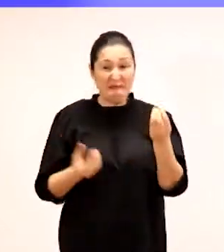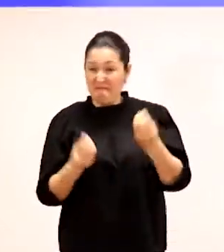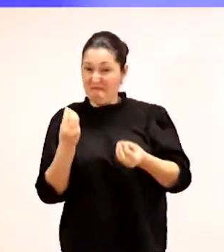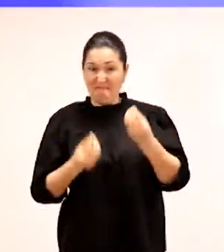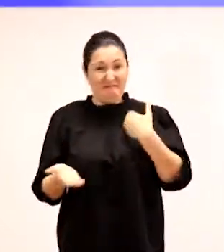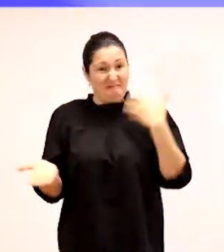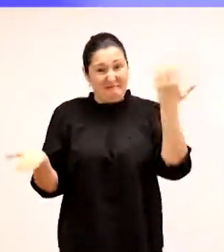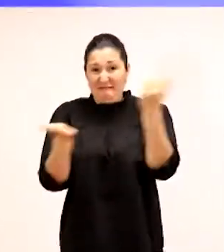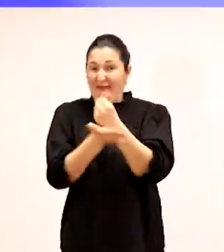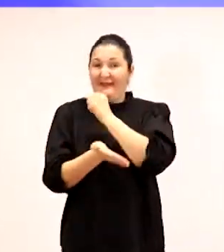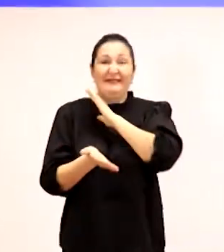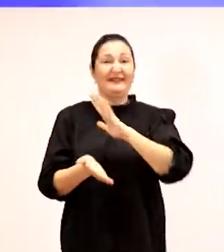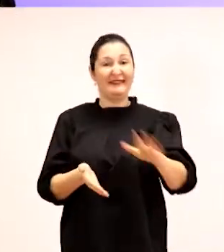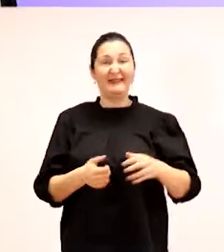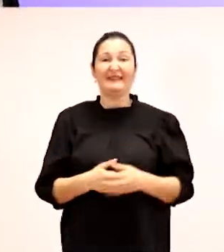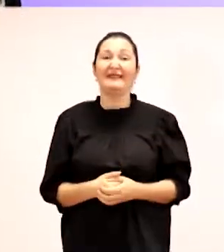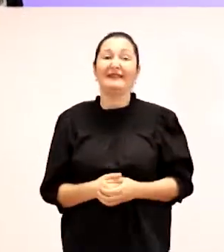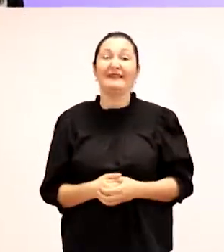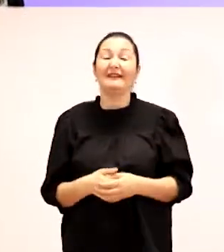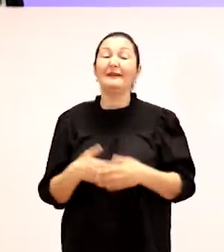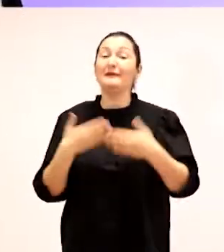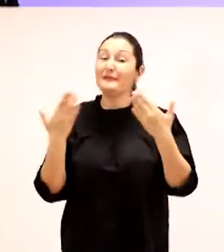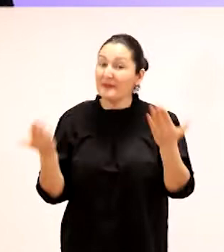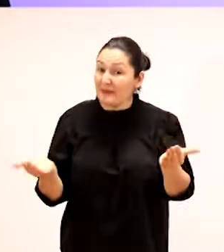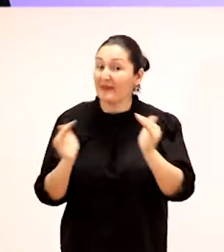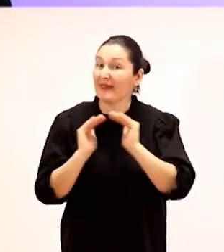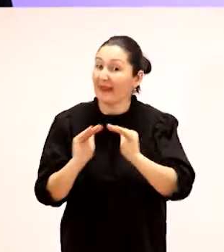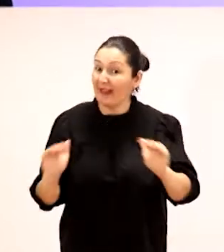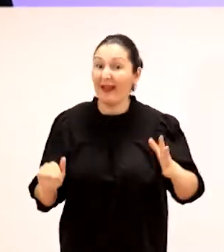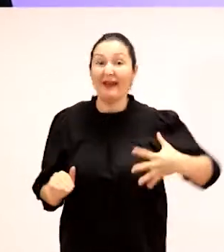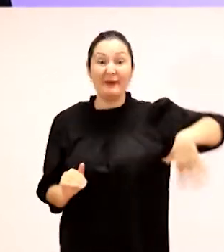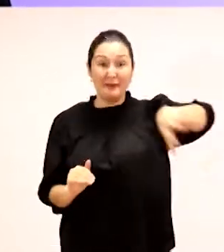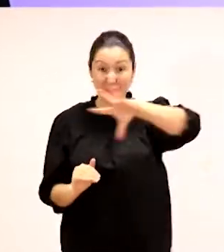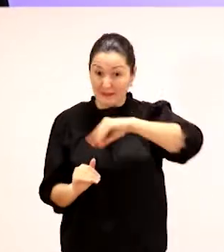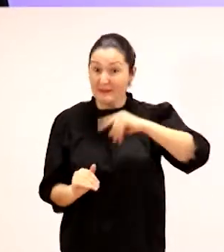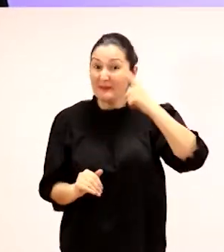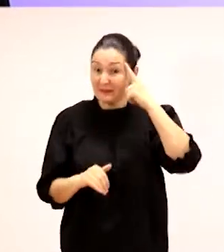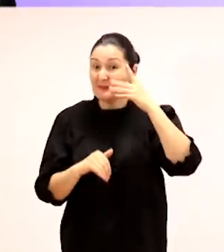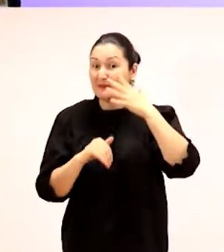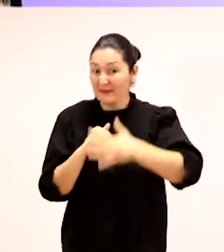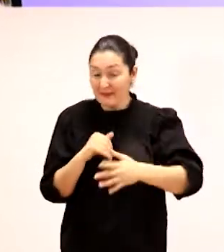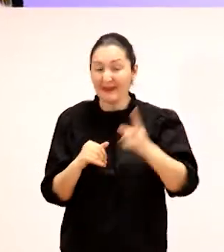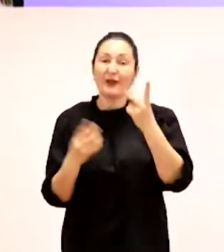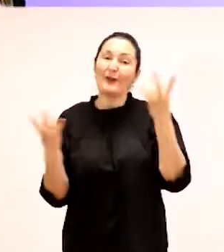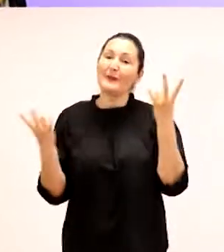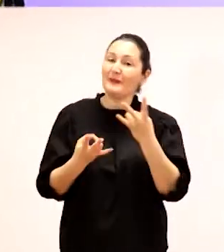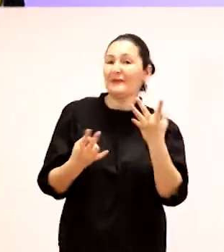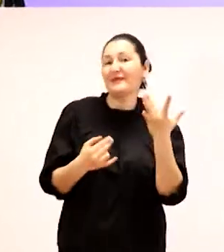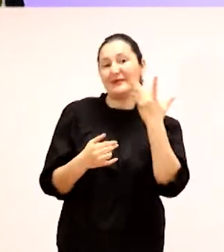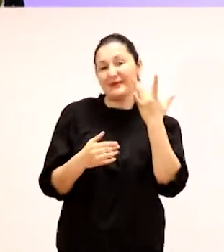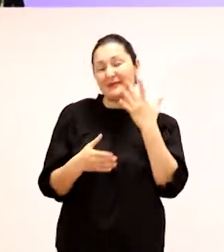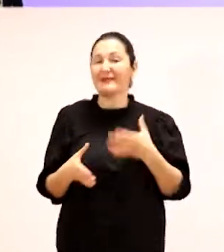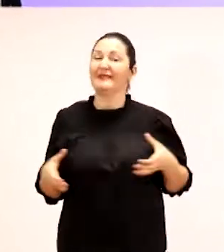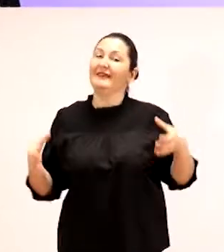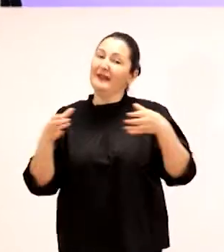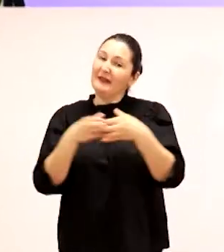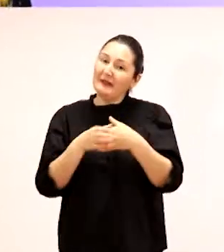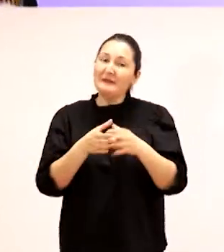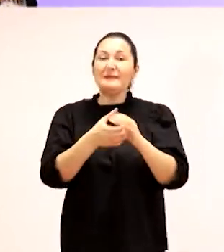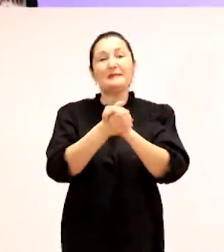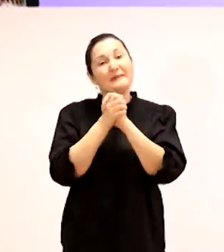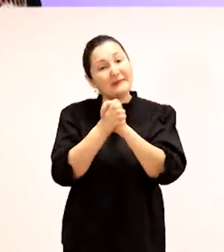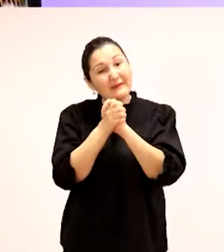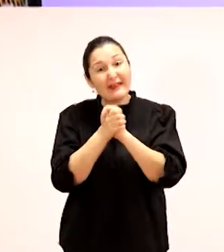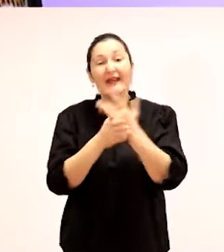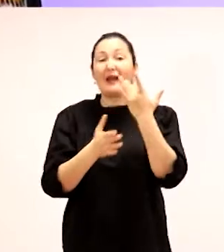не получилось. Ребята, я думаю, что вы точно знаете, что нужно все делать вместе.